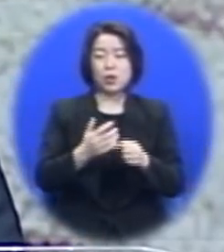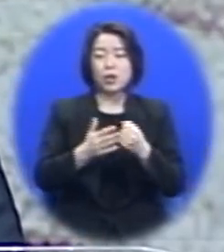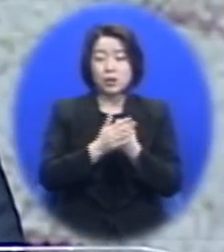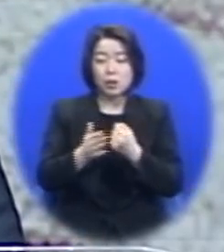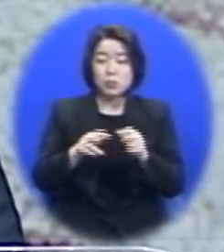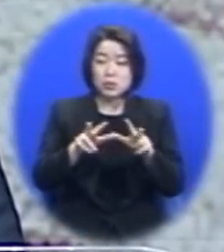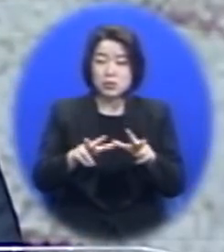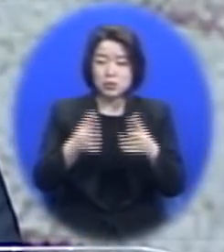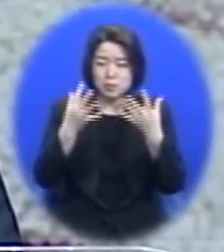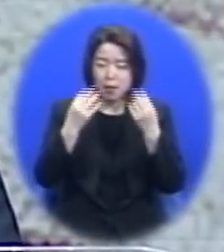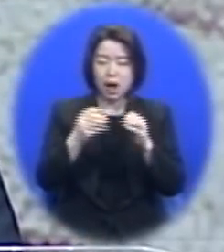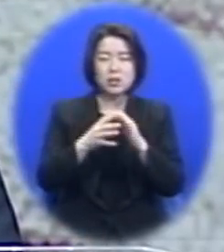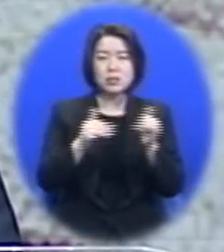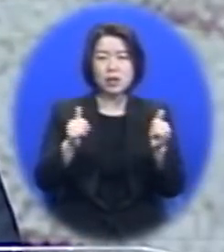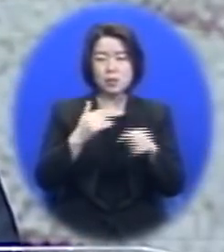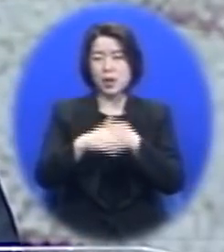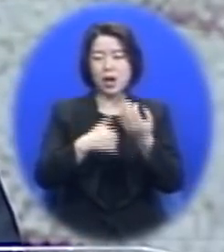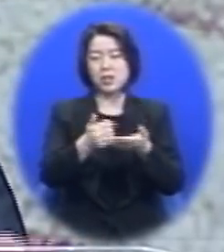겁니다